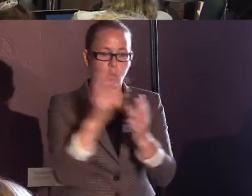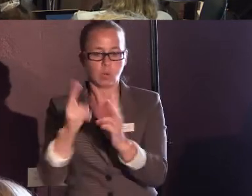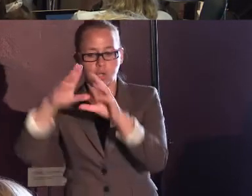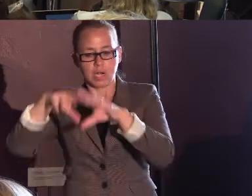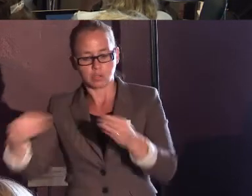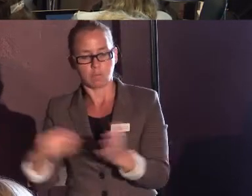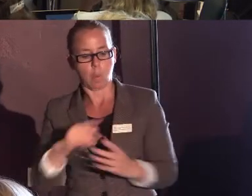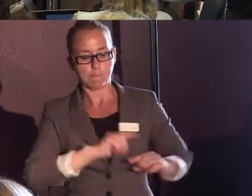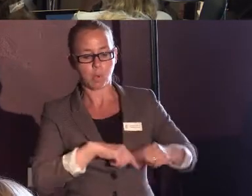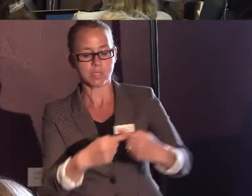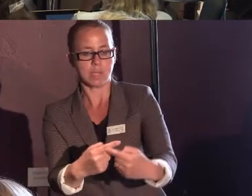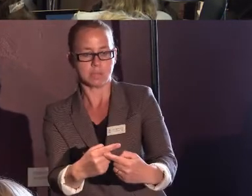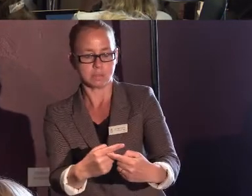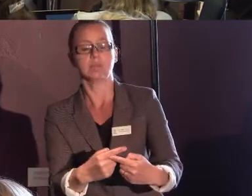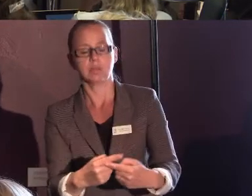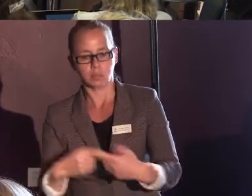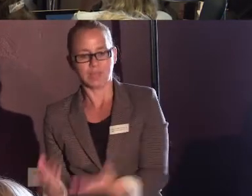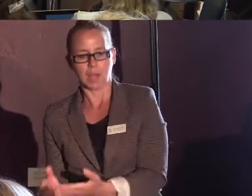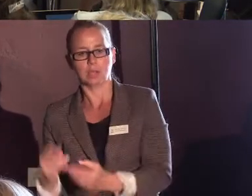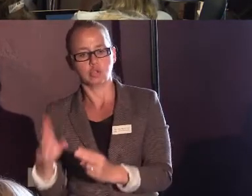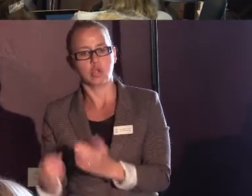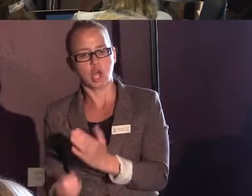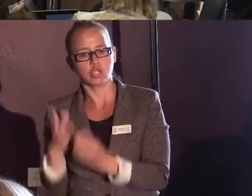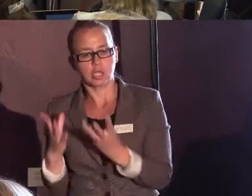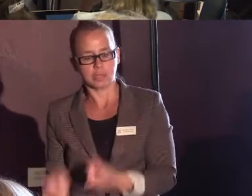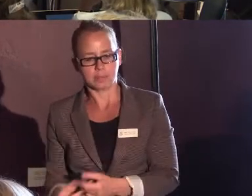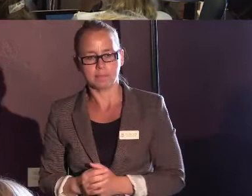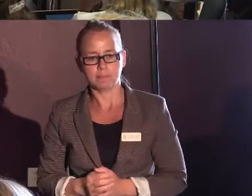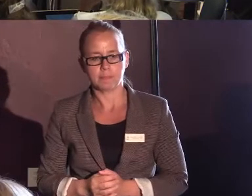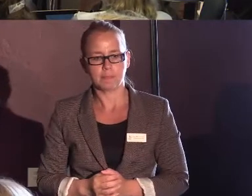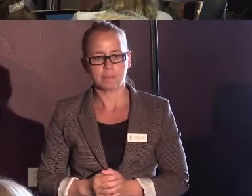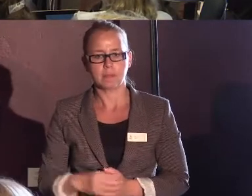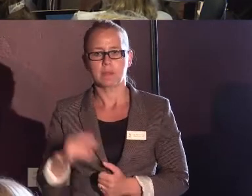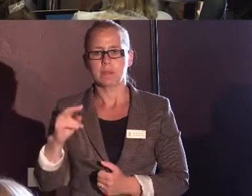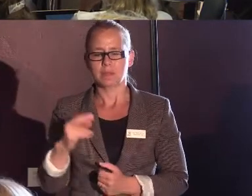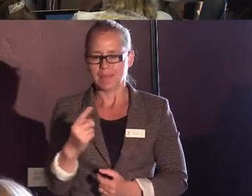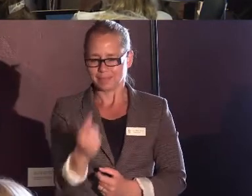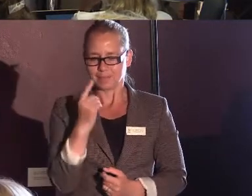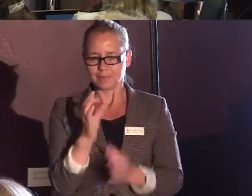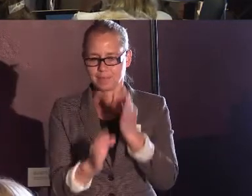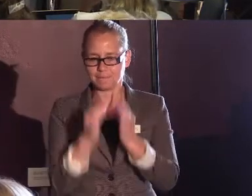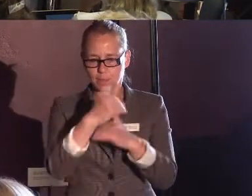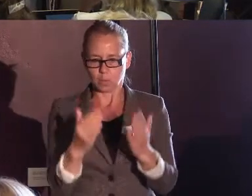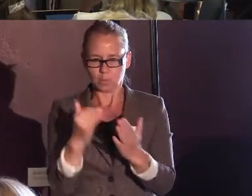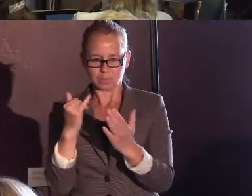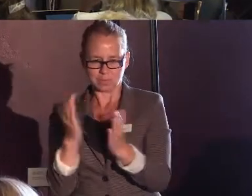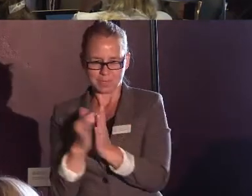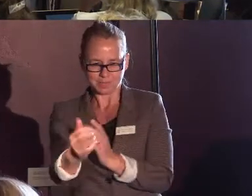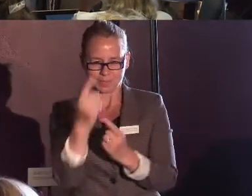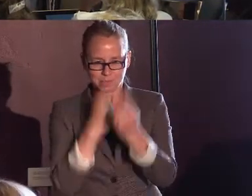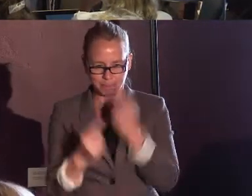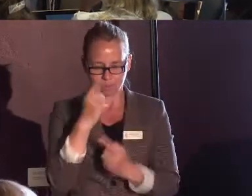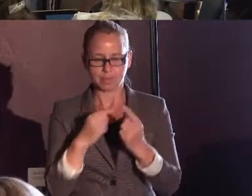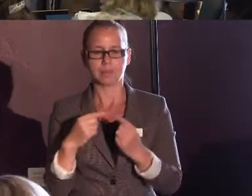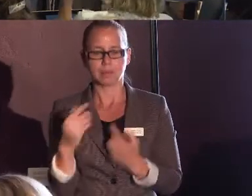av processen, det vill säga de nya lösningarna. Ni ska få en till definition att ta med oss in i